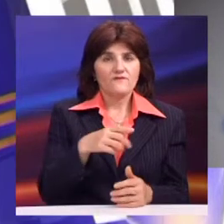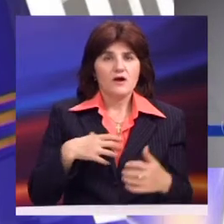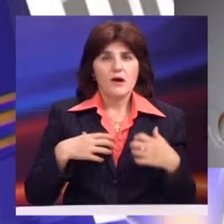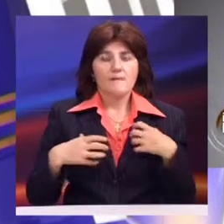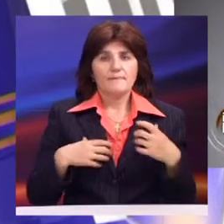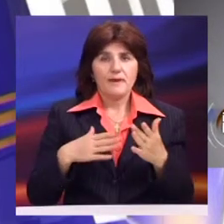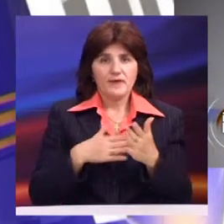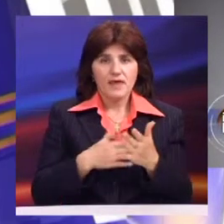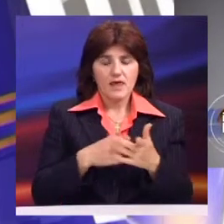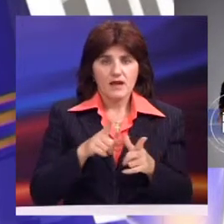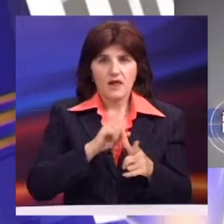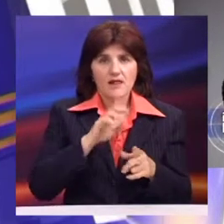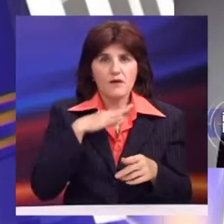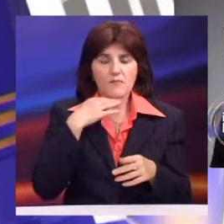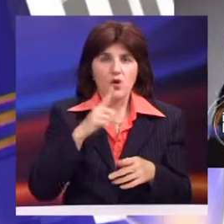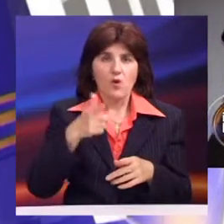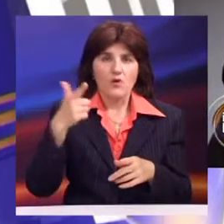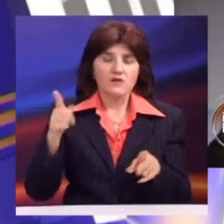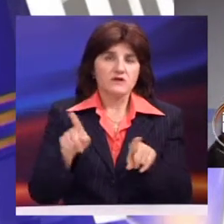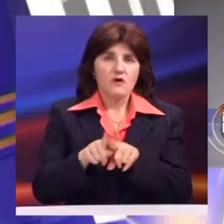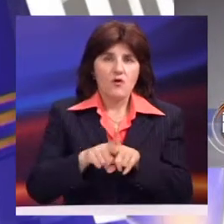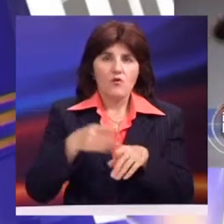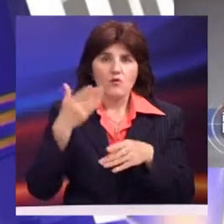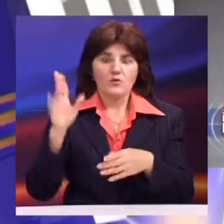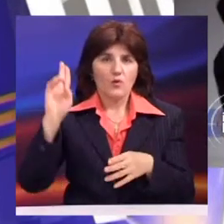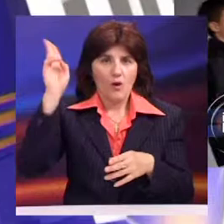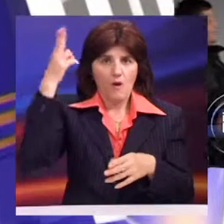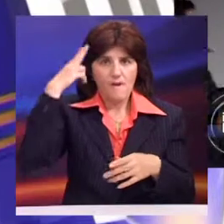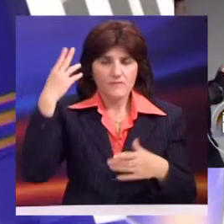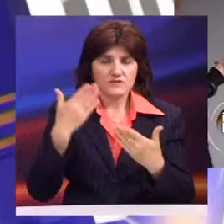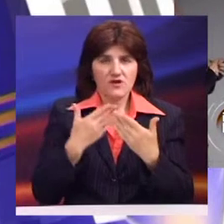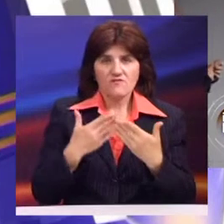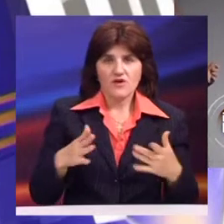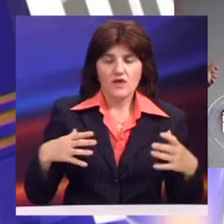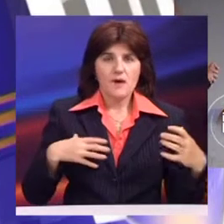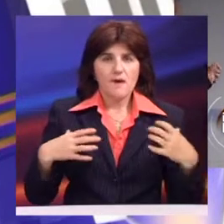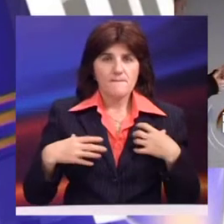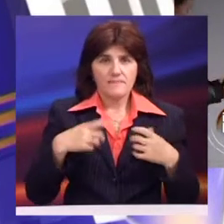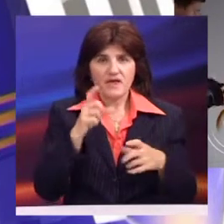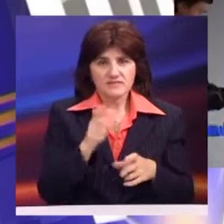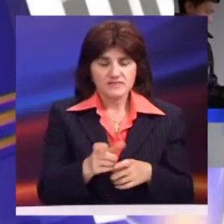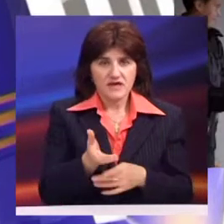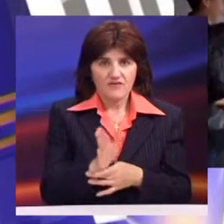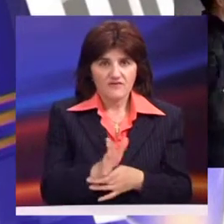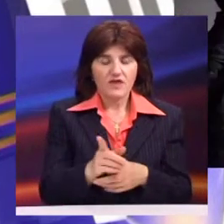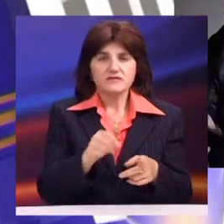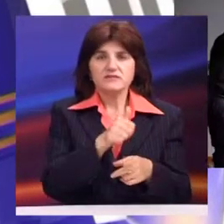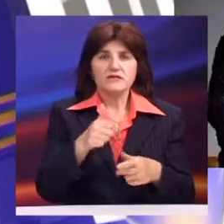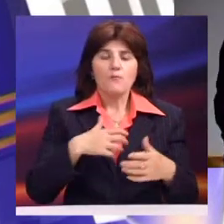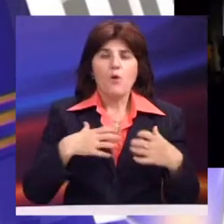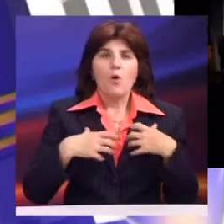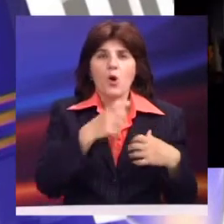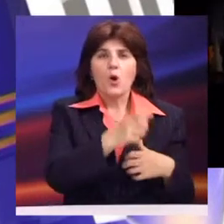Ova premijera predstave se nije mnogo razlikovala od velikih premijera poznatih pozorišnih predstava. Jedino što su glumci